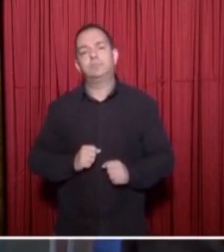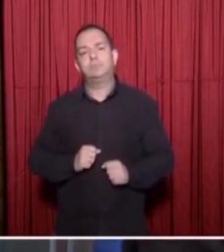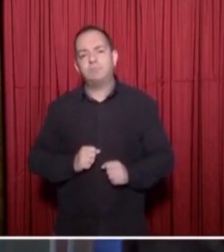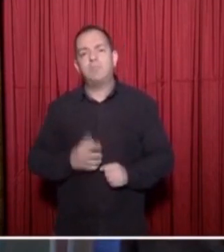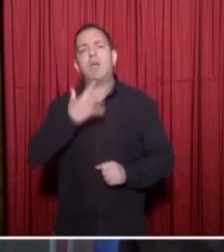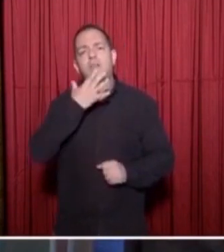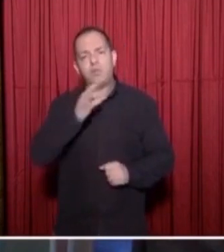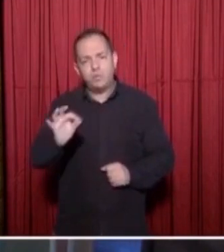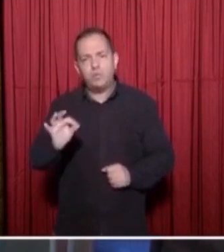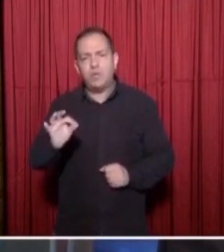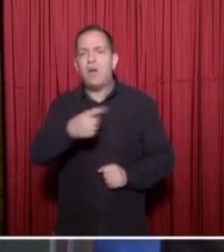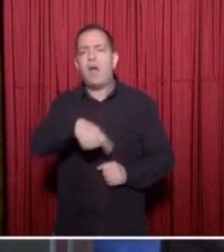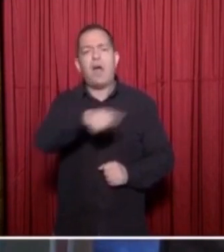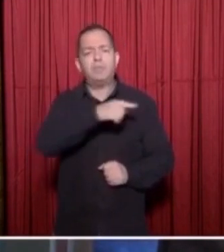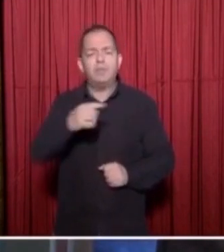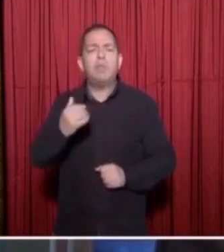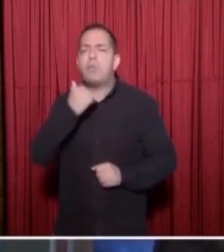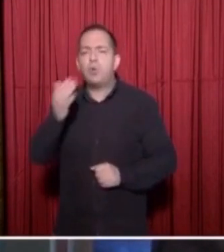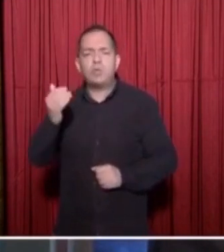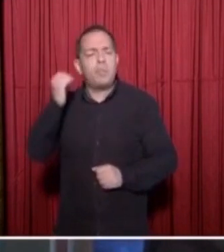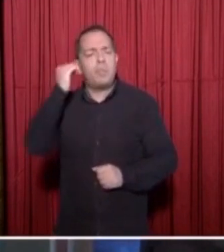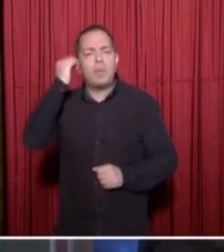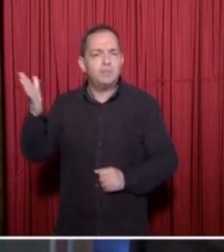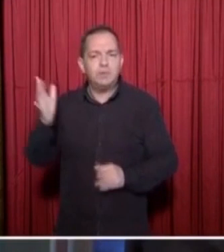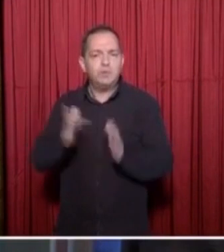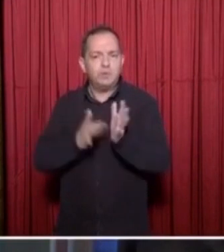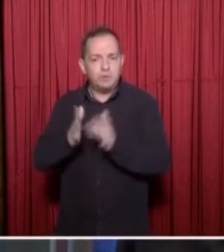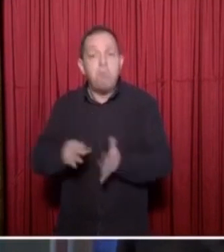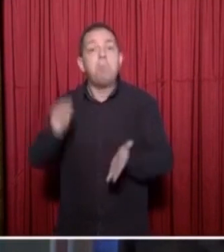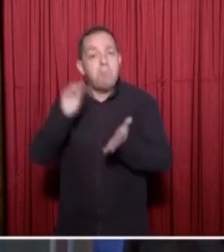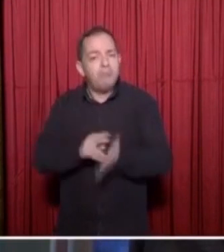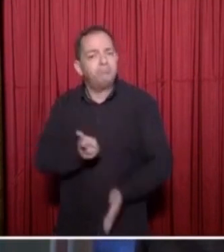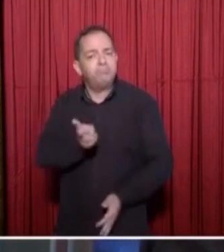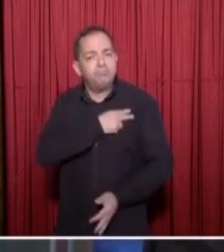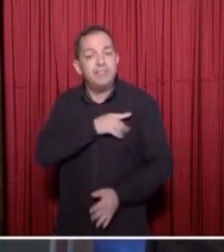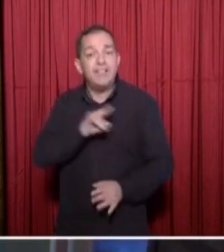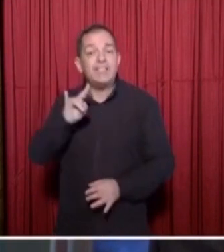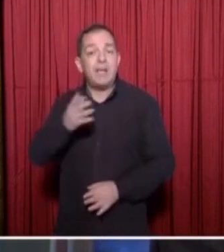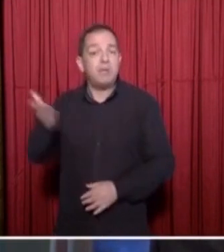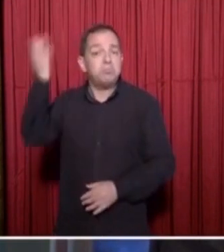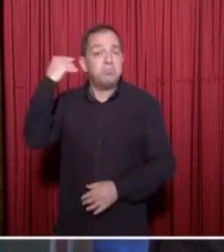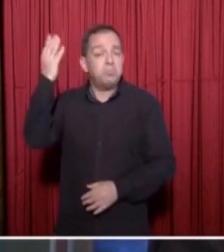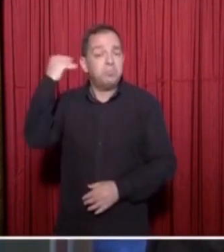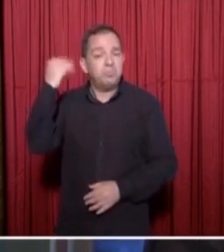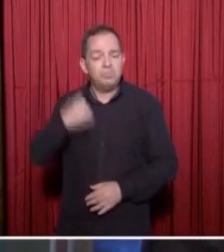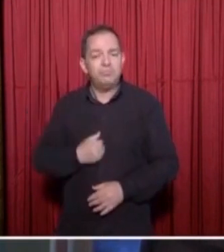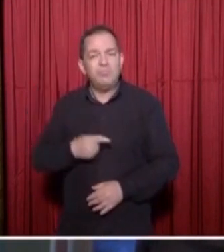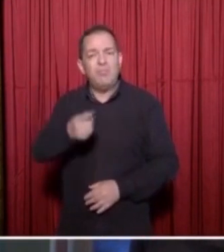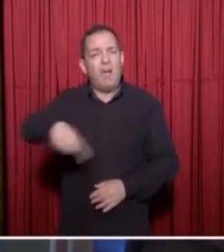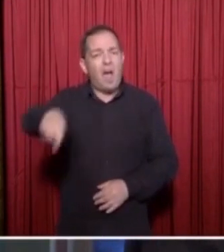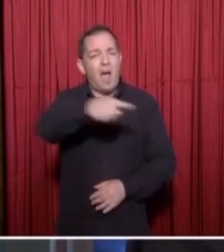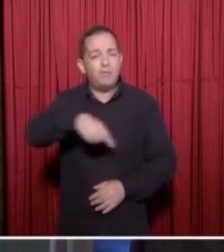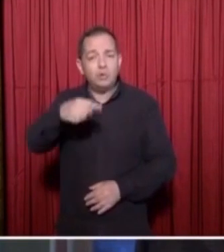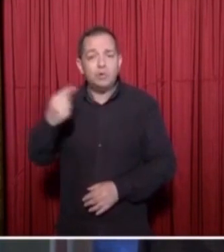Δια τούτο και δύνατο πιστεύει, ότι πάλιν είπεν Ισαΐας, τέτοιφλο και αυτόν